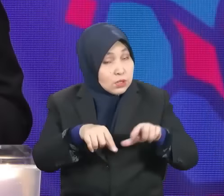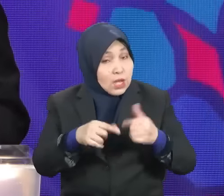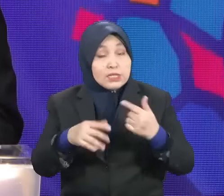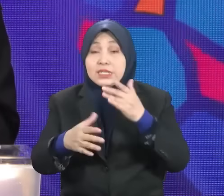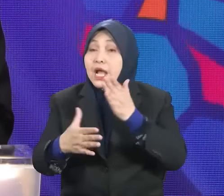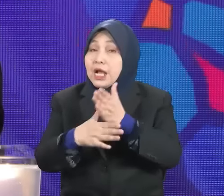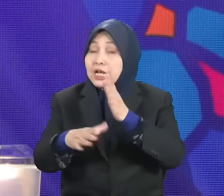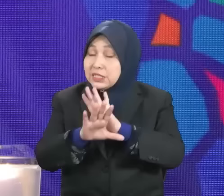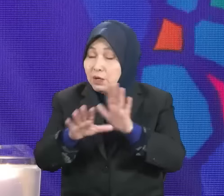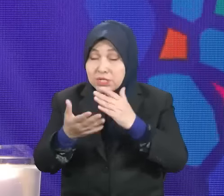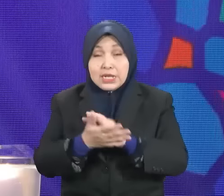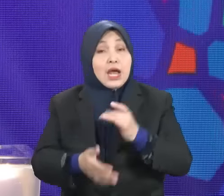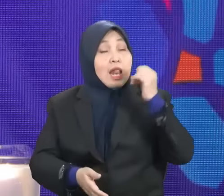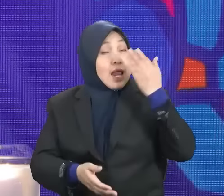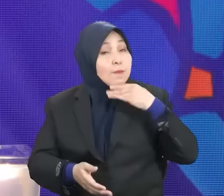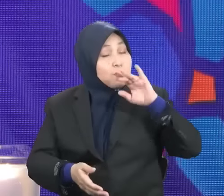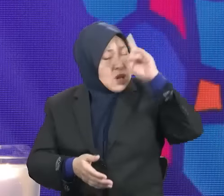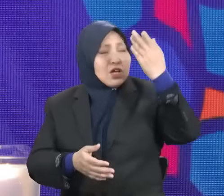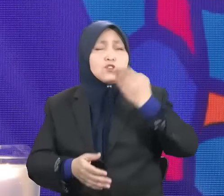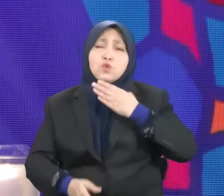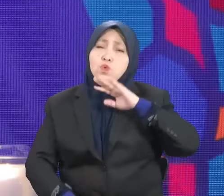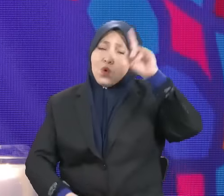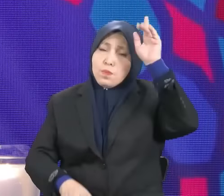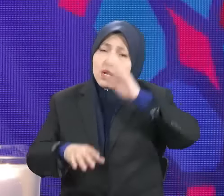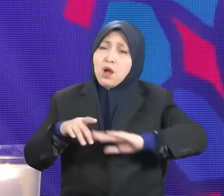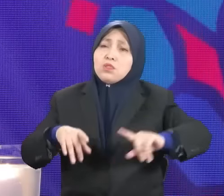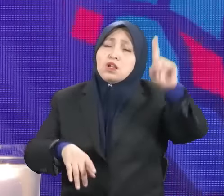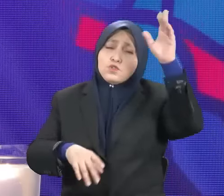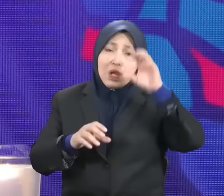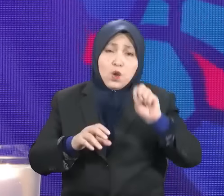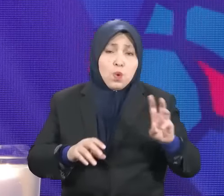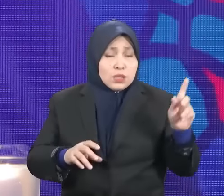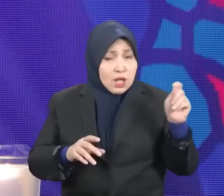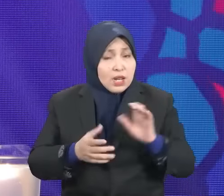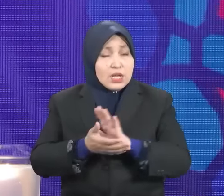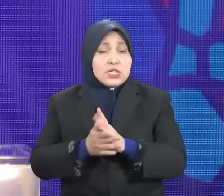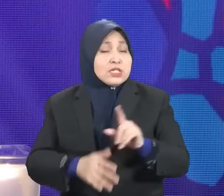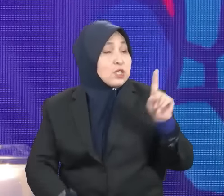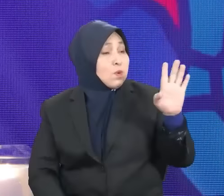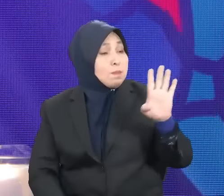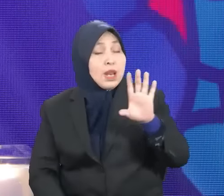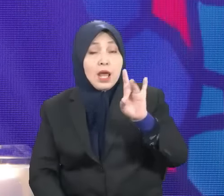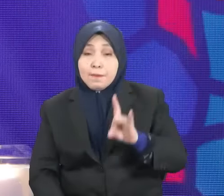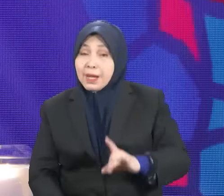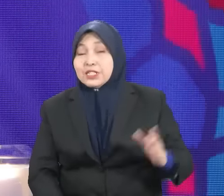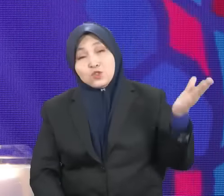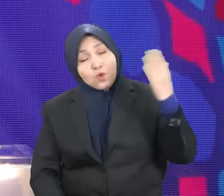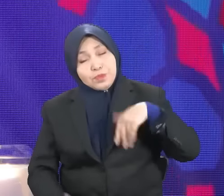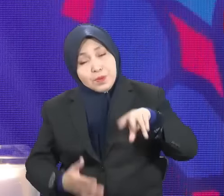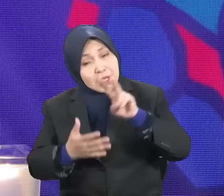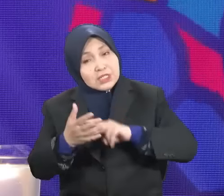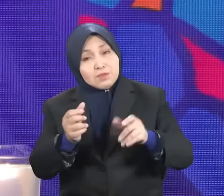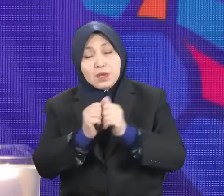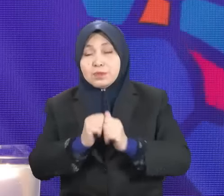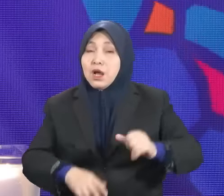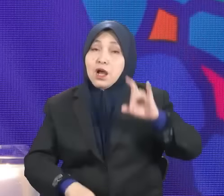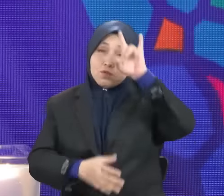Alhamdulillah cukup pada Allah Subhanahu Wa Ta'ala ya kita baca sama-sama Audzubillahiminasyaitonirrojim